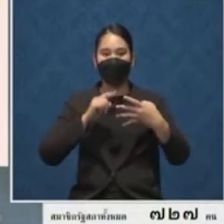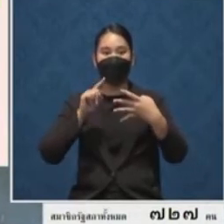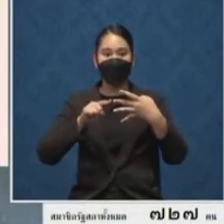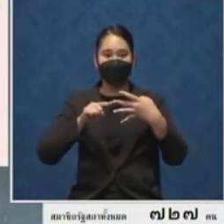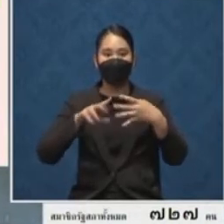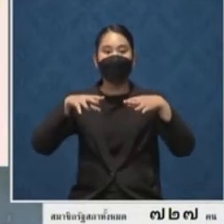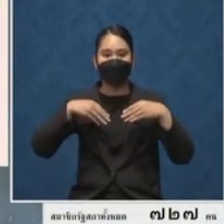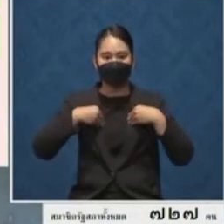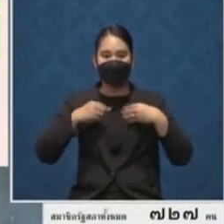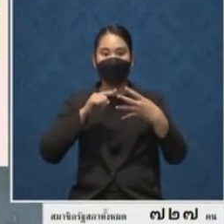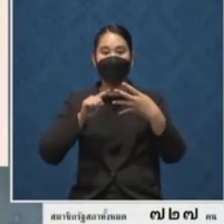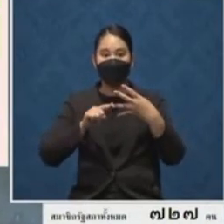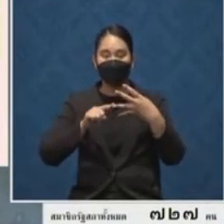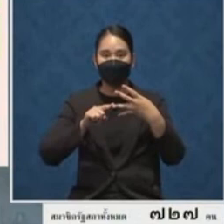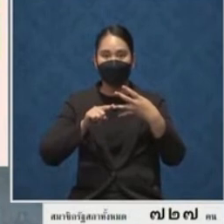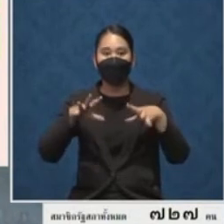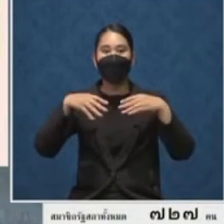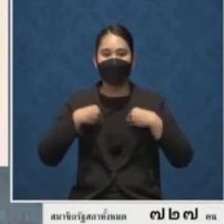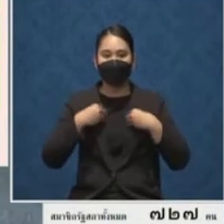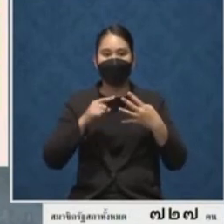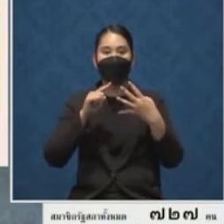หลักการและ4รับหลักการครับ